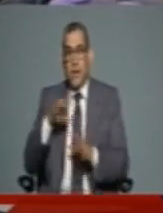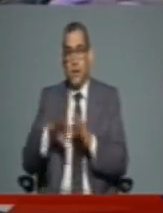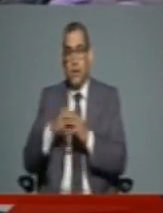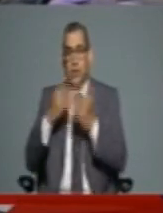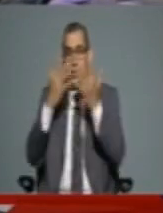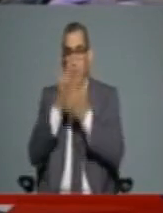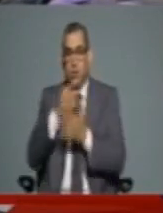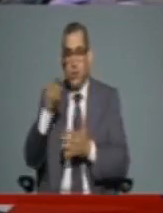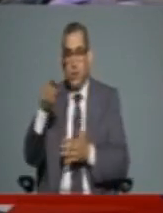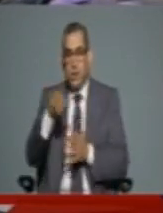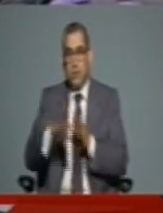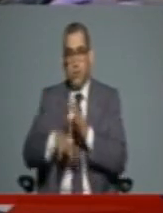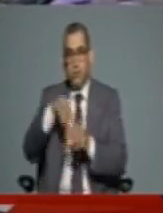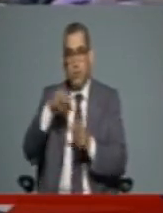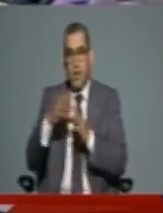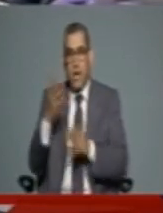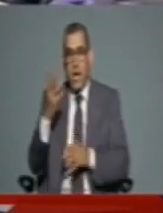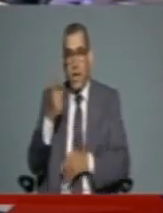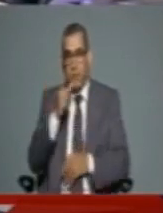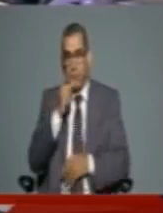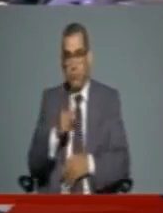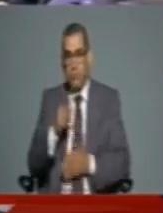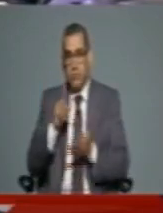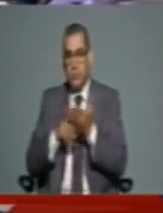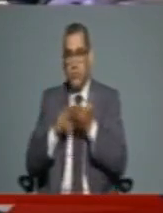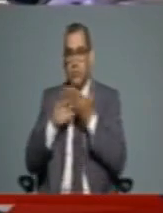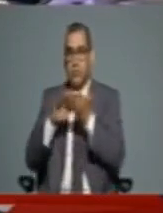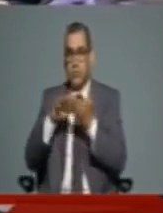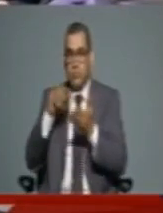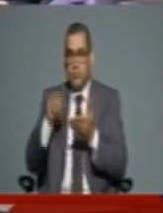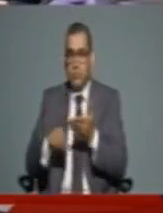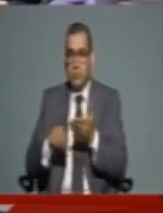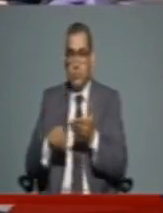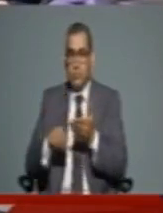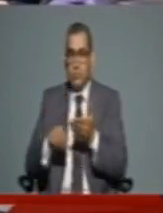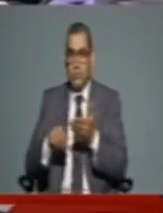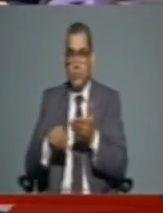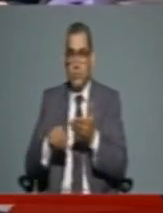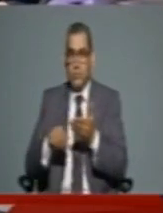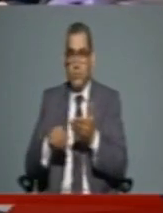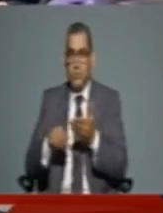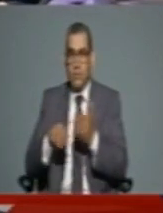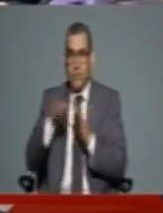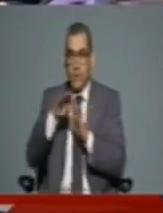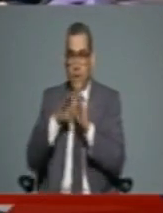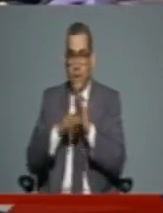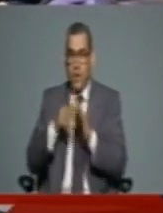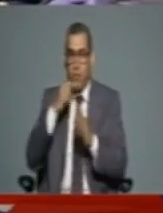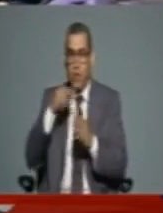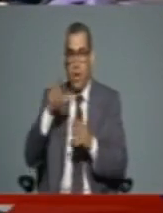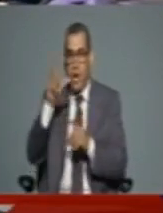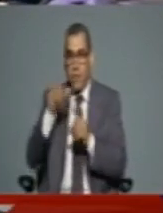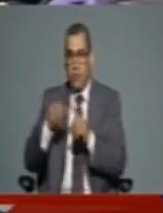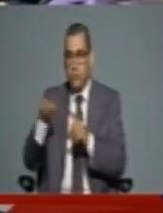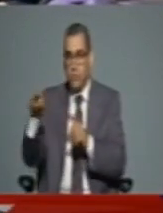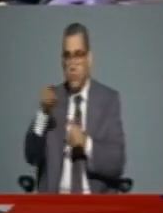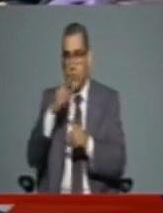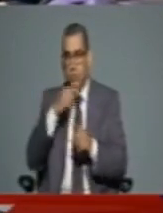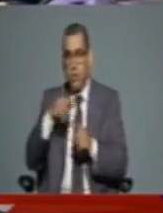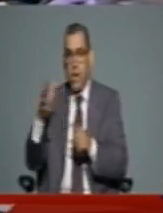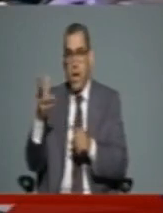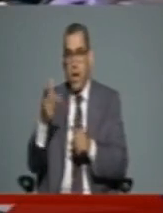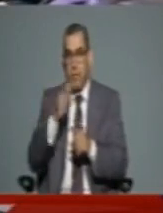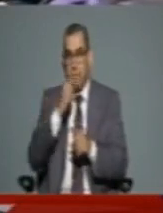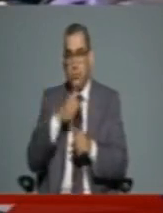انتاج، كانت بيجي في الازمات بتاعت مثلا بين العروات وبين الكلام ده، فالناس تبقى متدور على